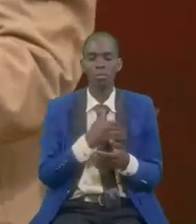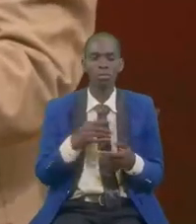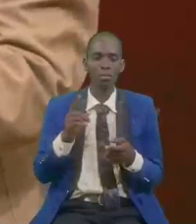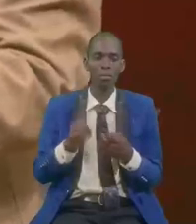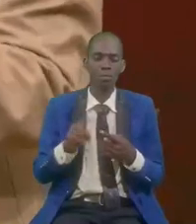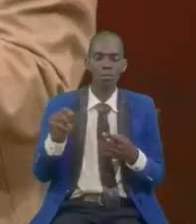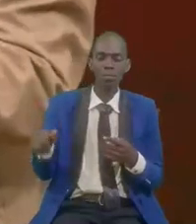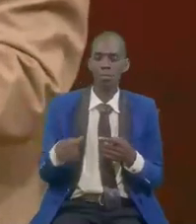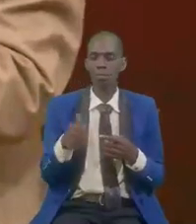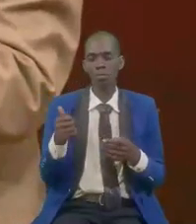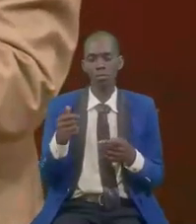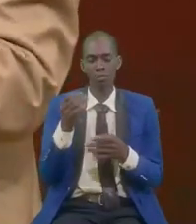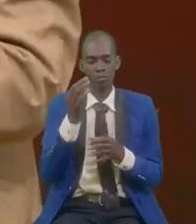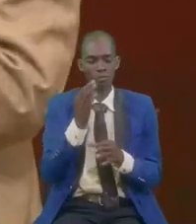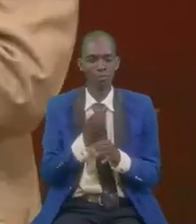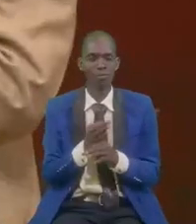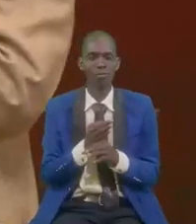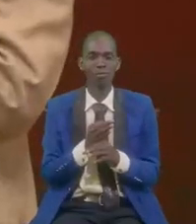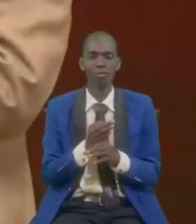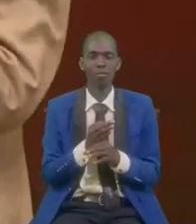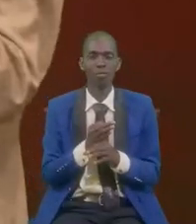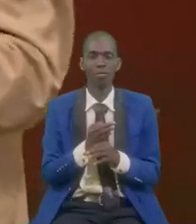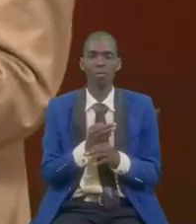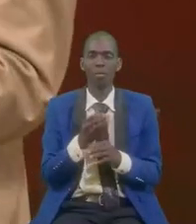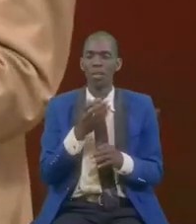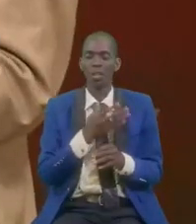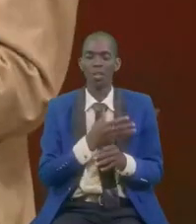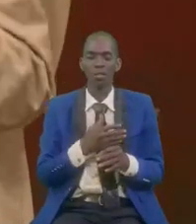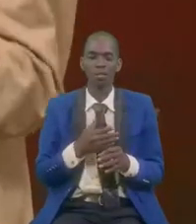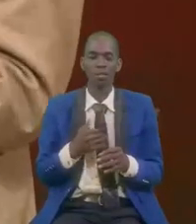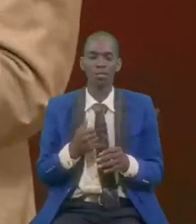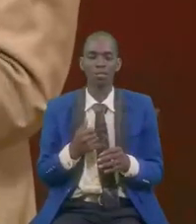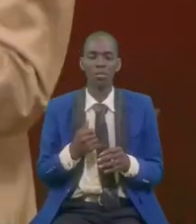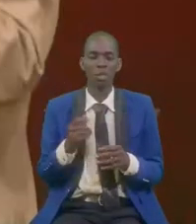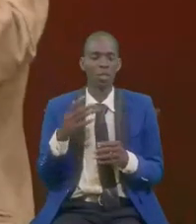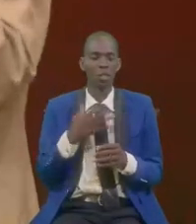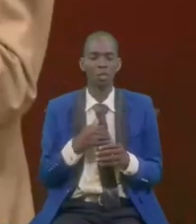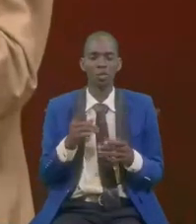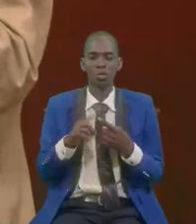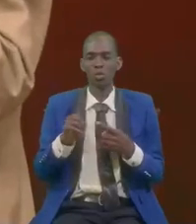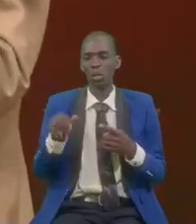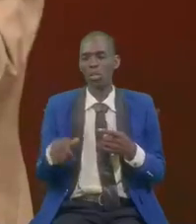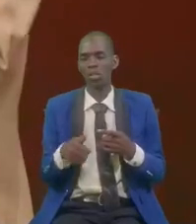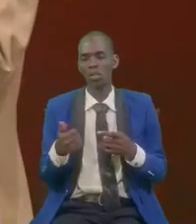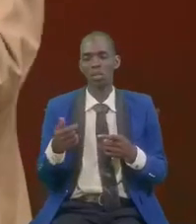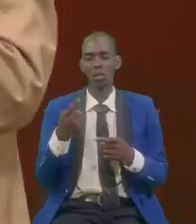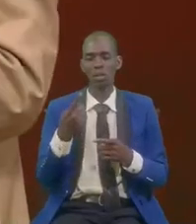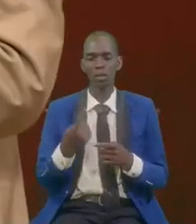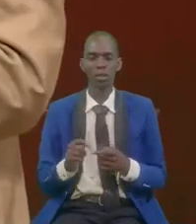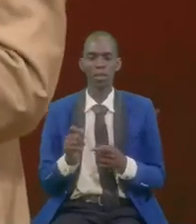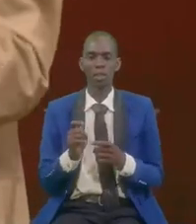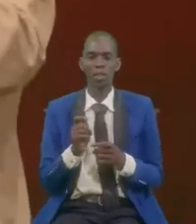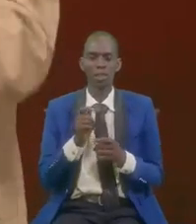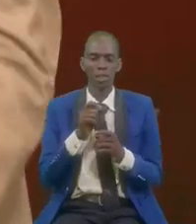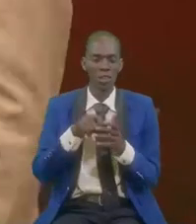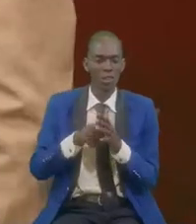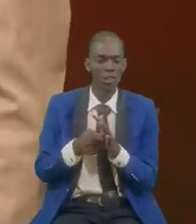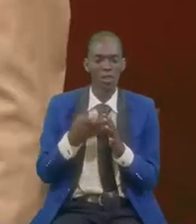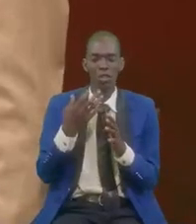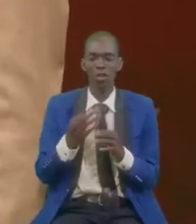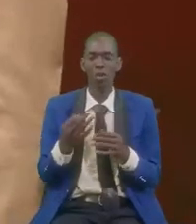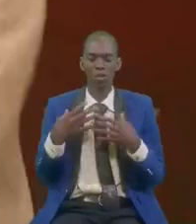la foi, le don de la foi, par le même esprit, à un autre le don des